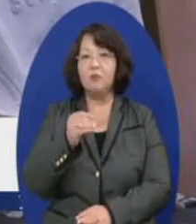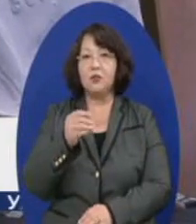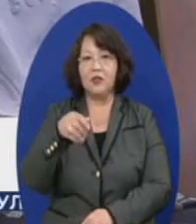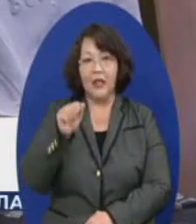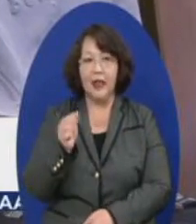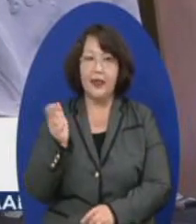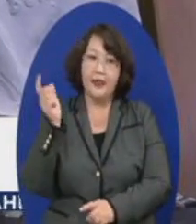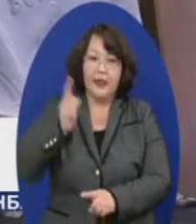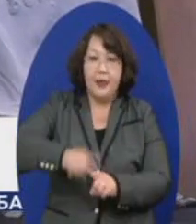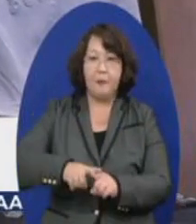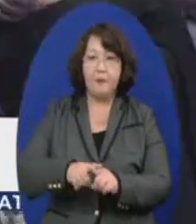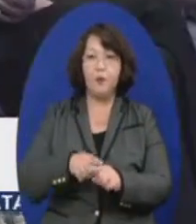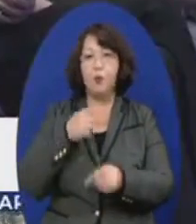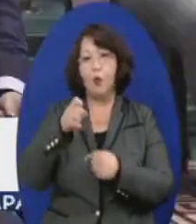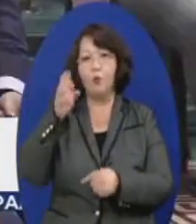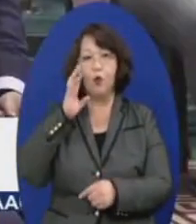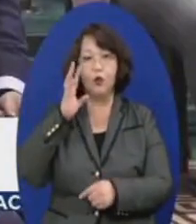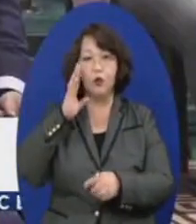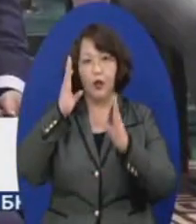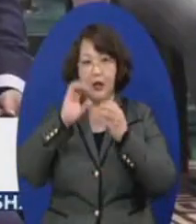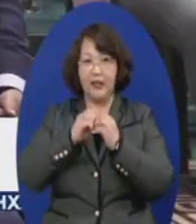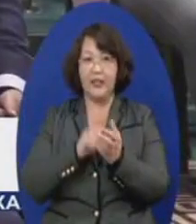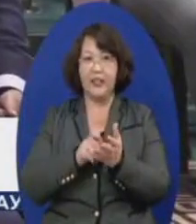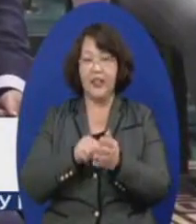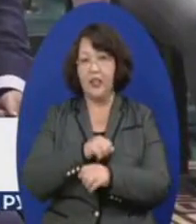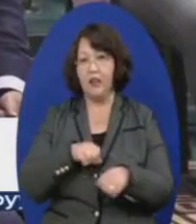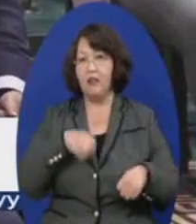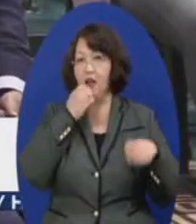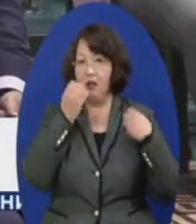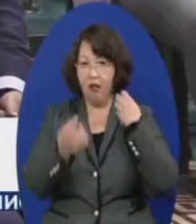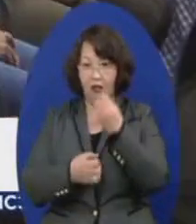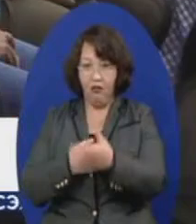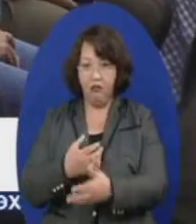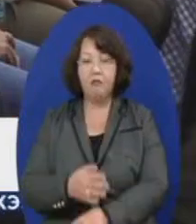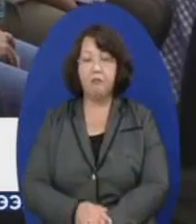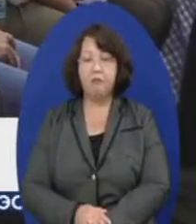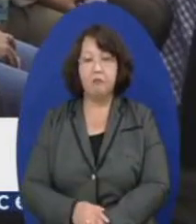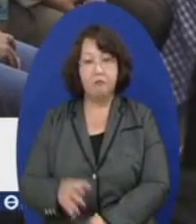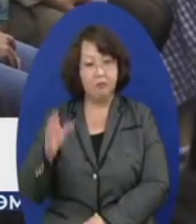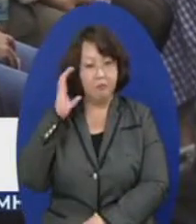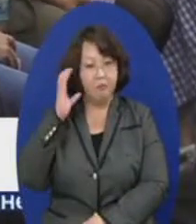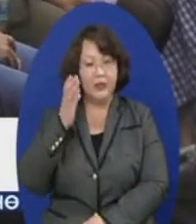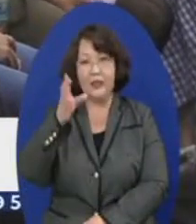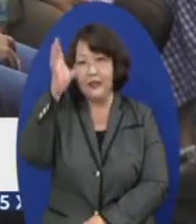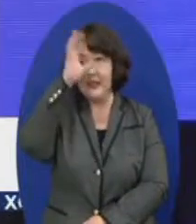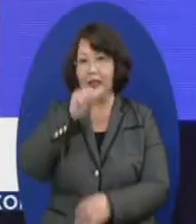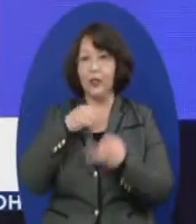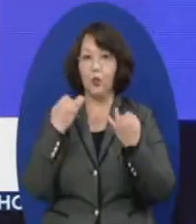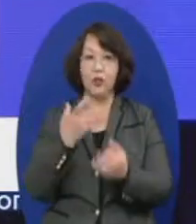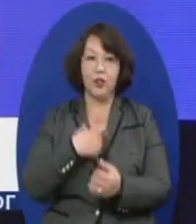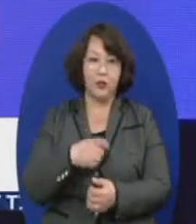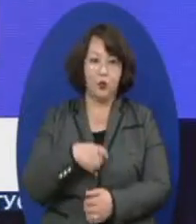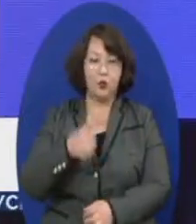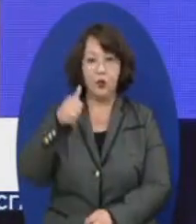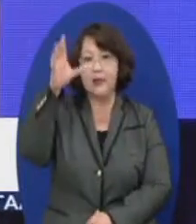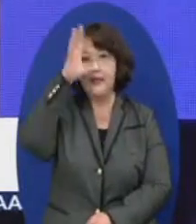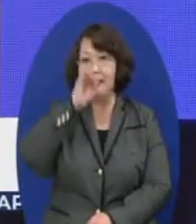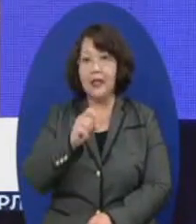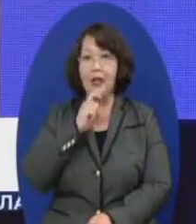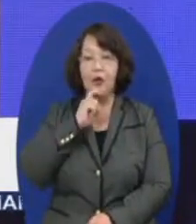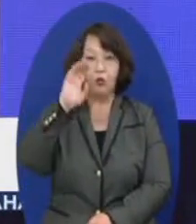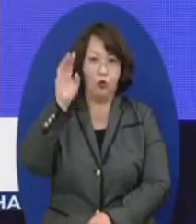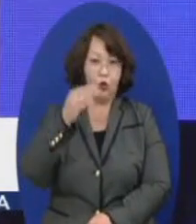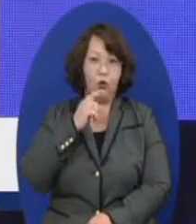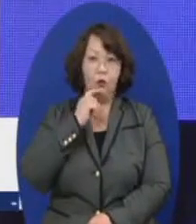нэмэгдүүлэх чиглэлд бодлогоор анхаарах хэрэгтэй байгааг иргэд ийхүү илэрхийллээ. Тэдний асуултад салбарын сайд, улсын хурлын гишүүд болон ерөнхий